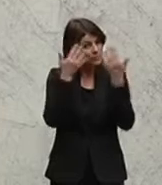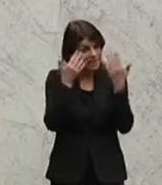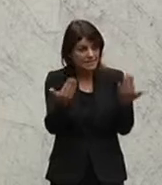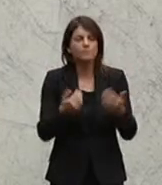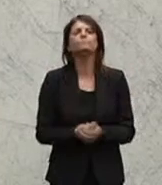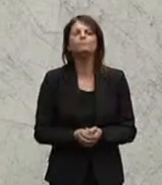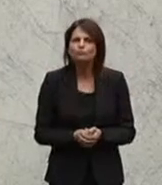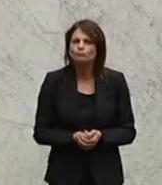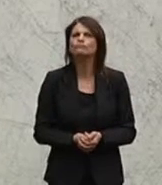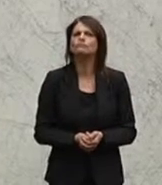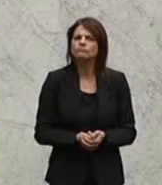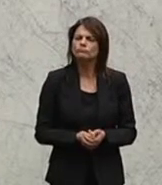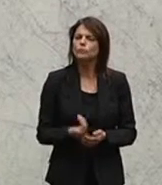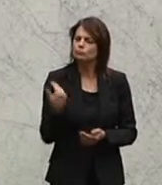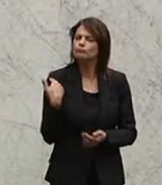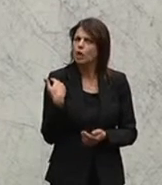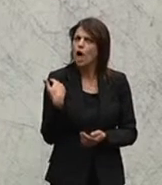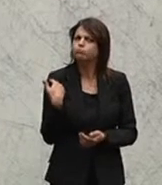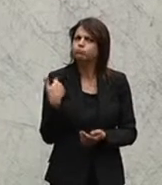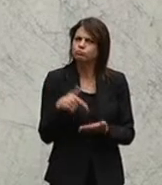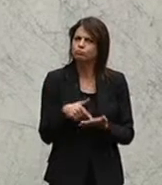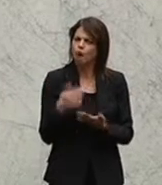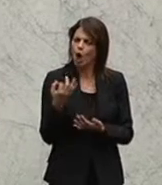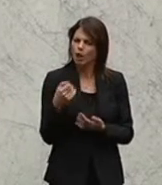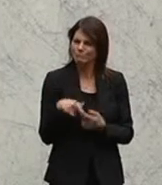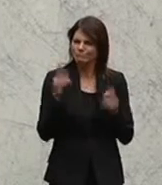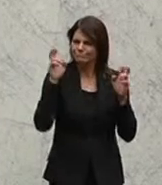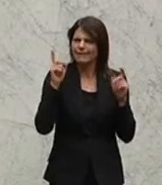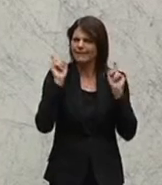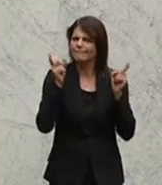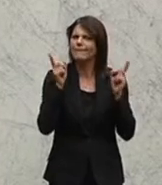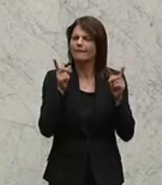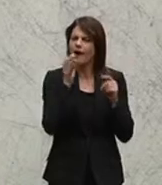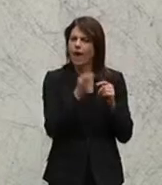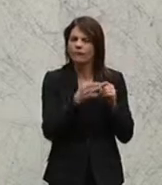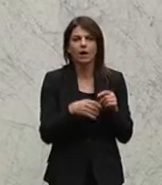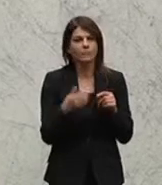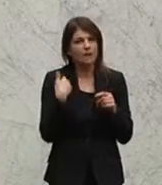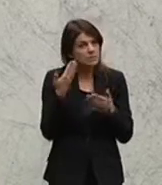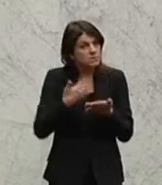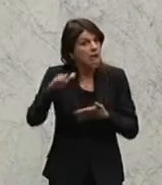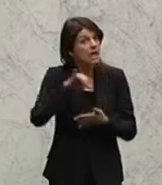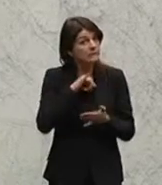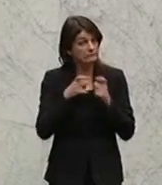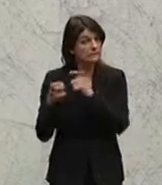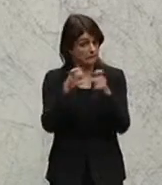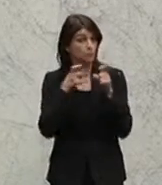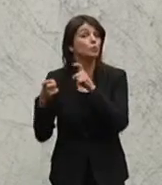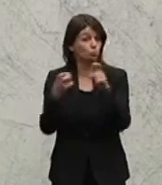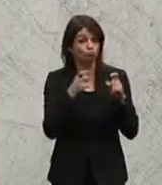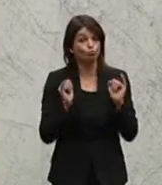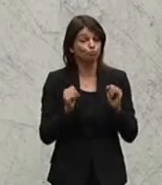Fernsehgeräten. Das war ja an und für sich heute zu dieser dringlichen eine sehr, sehr interessante Diskussion, wo ich